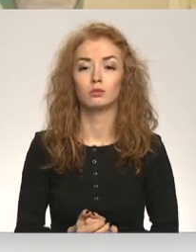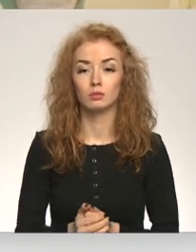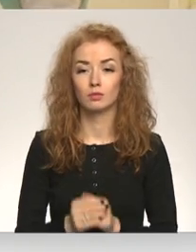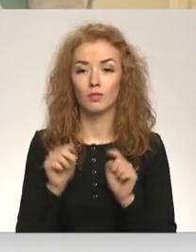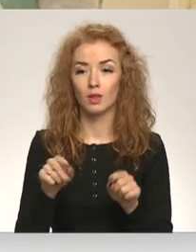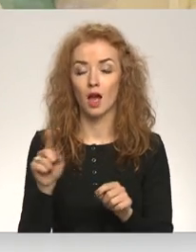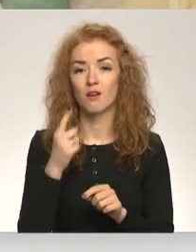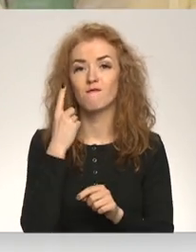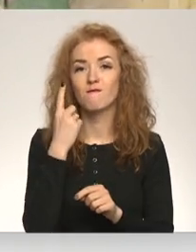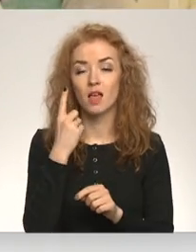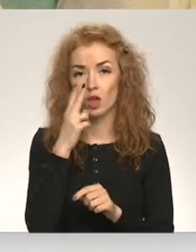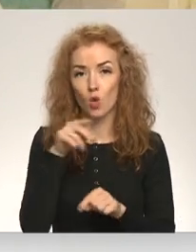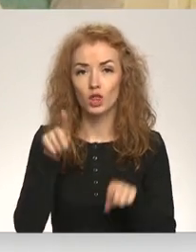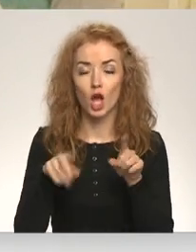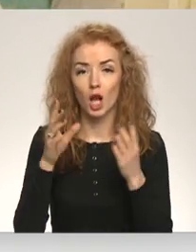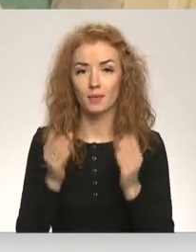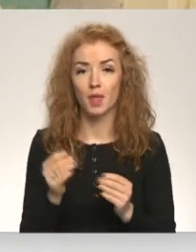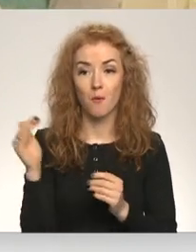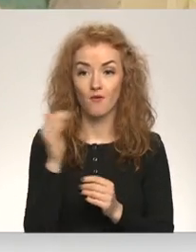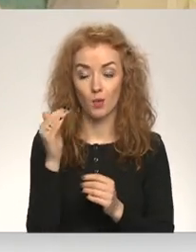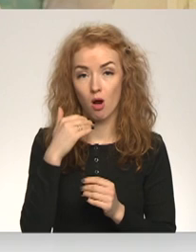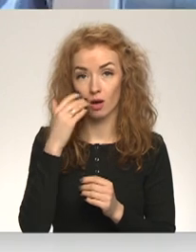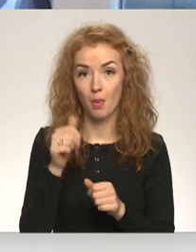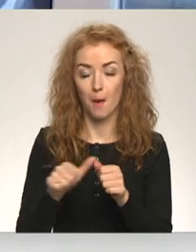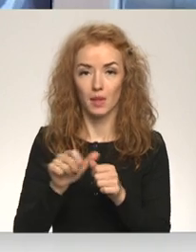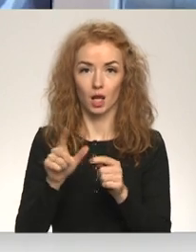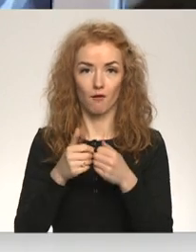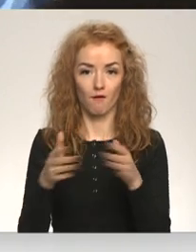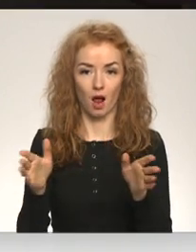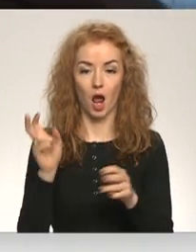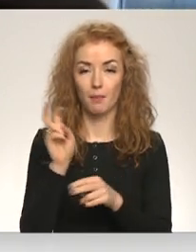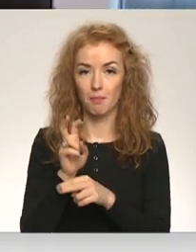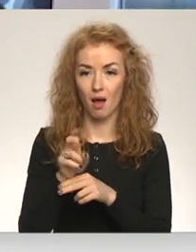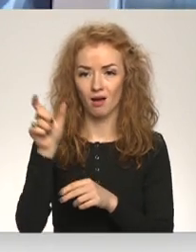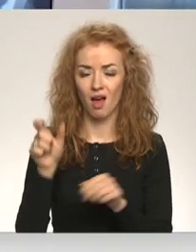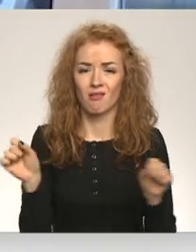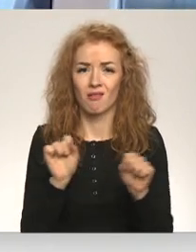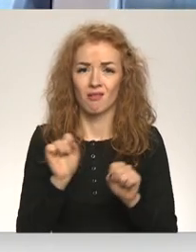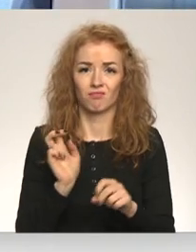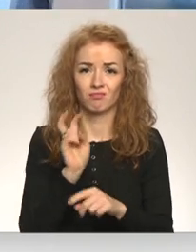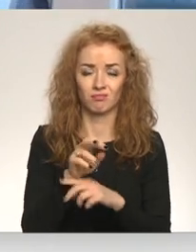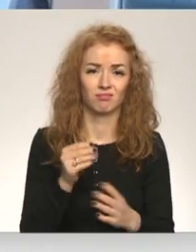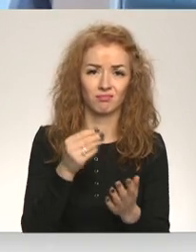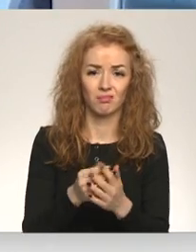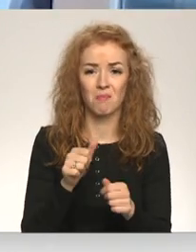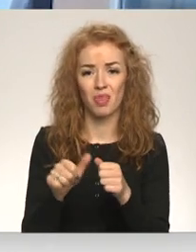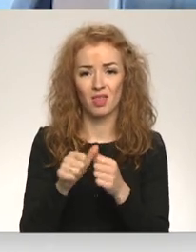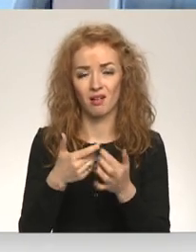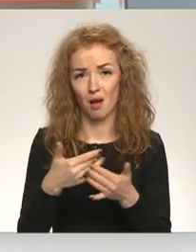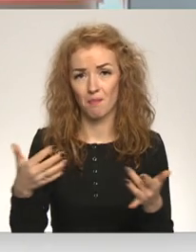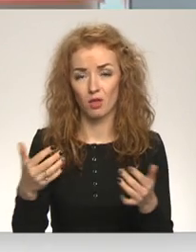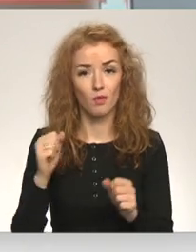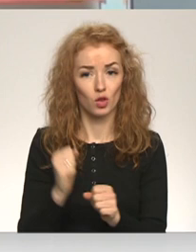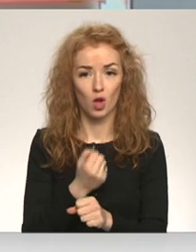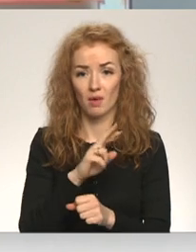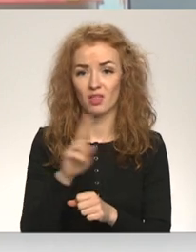ir viena no nedaudzajām dienām februārī, kad aptieka strādā. Apmeklētājs teic iegādāties nepieciešamos medikamentus, tomēr